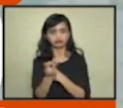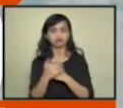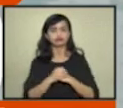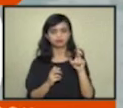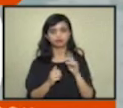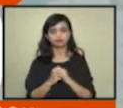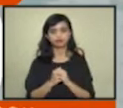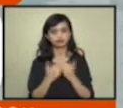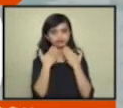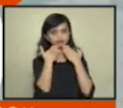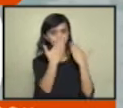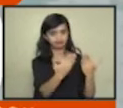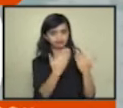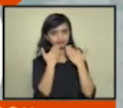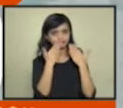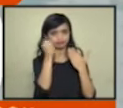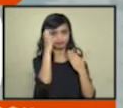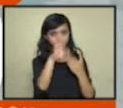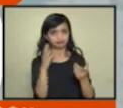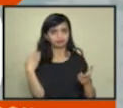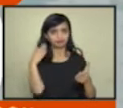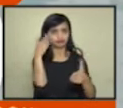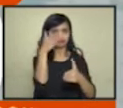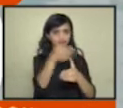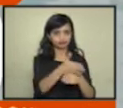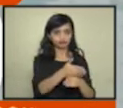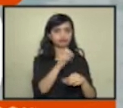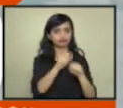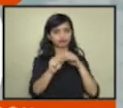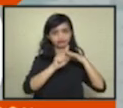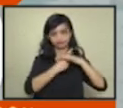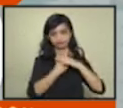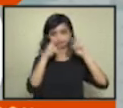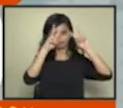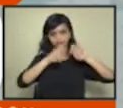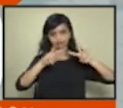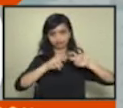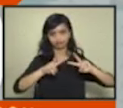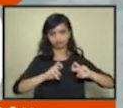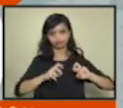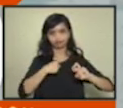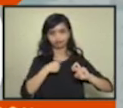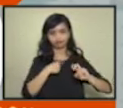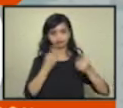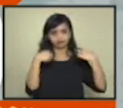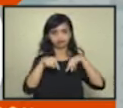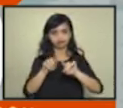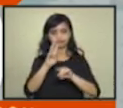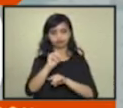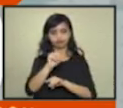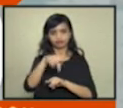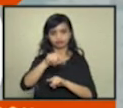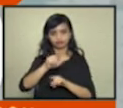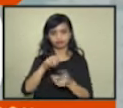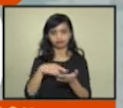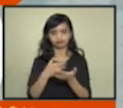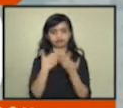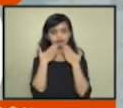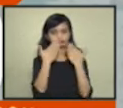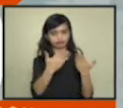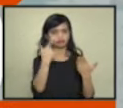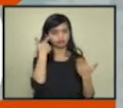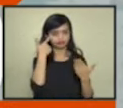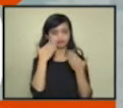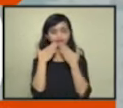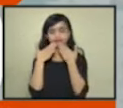Opo, sige po. Salamat po sir. Darating kami dyan sa inyo para umpisa na po pag-imbestiga, pagpunta po sa tanggapan ng mapaladrice. Salamat po ha, Sir Jerry. Yes, Sir